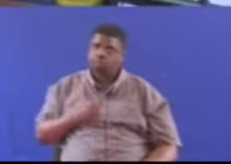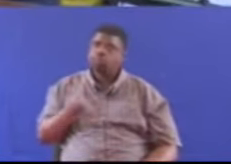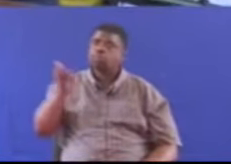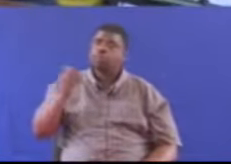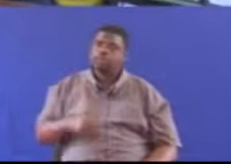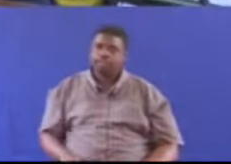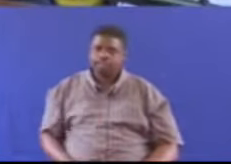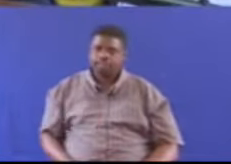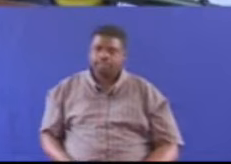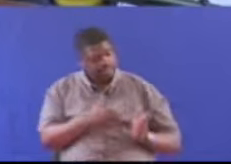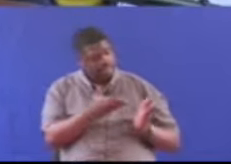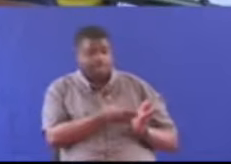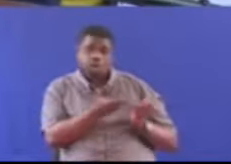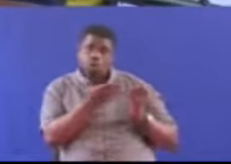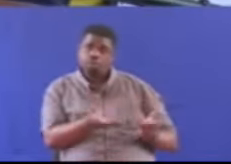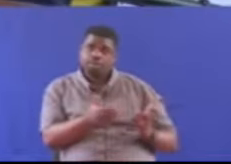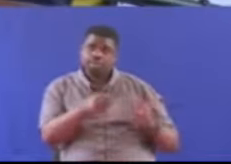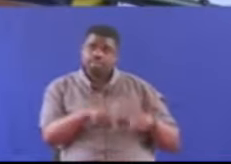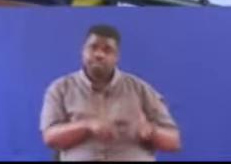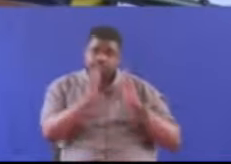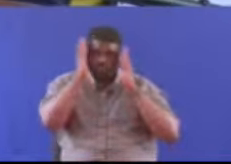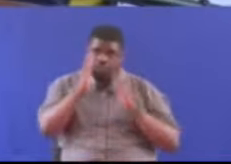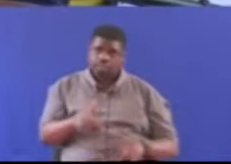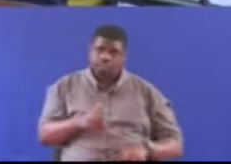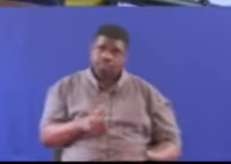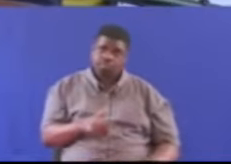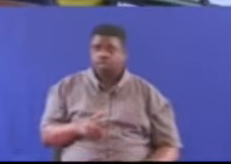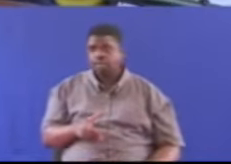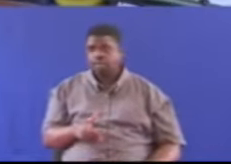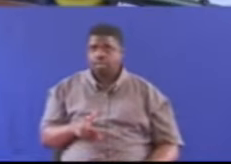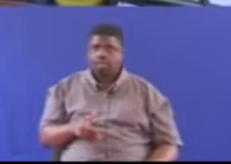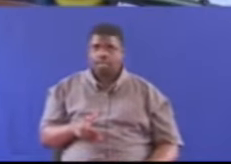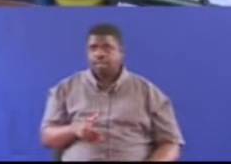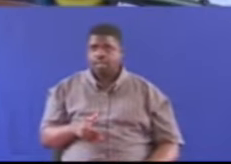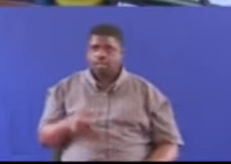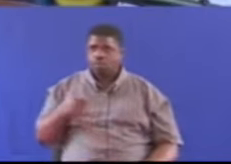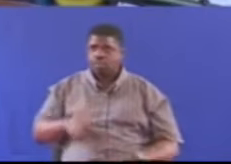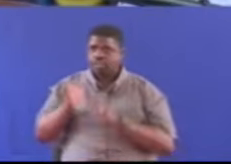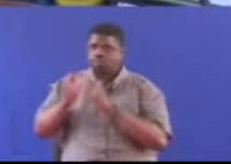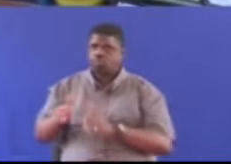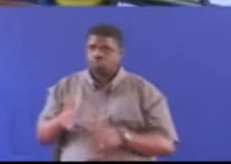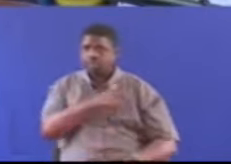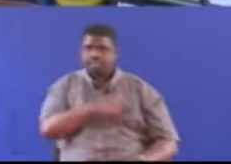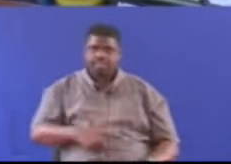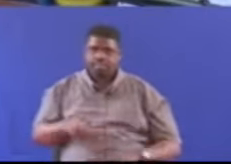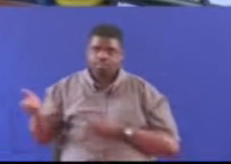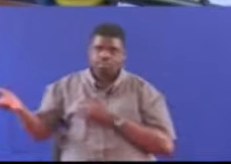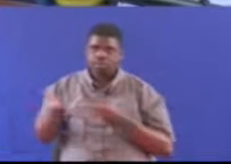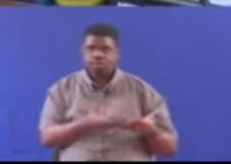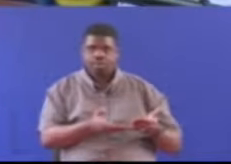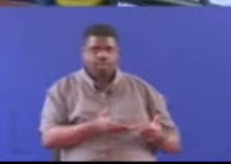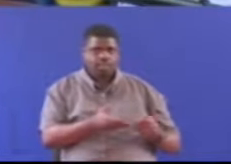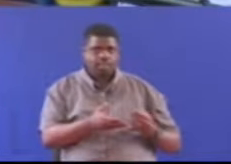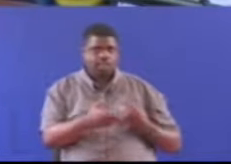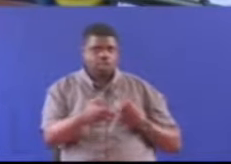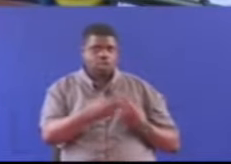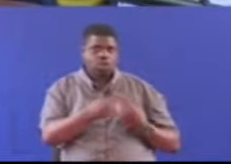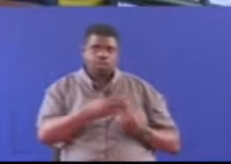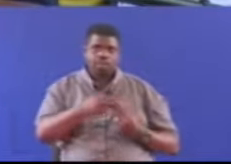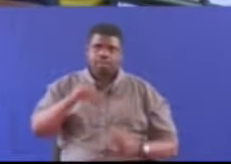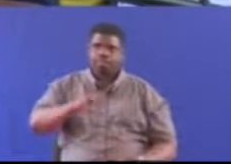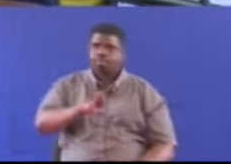Ninaomba sasa Mheshimiwa Rais, Mheshimiwa Waziri Mkuu, nimwalike Mheshimiwa Dr. Joseph